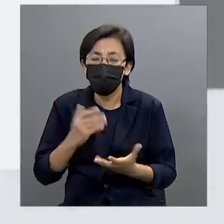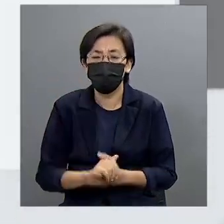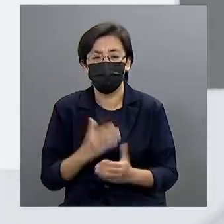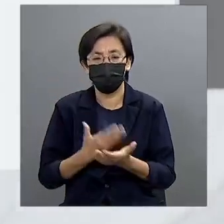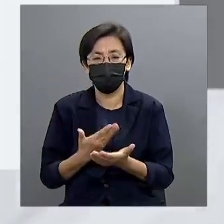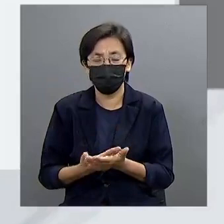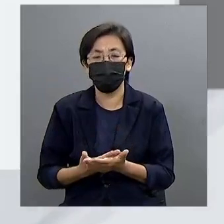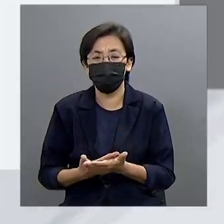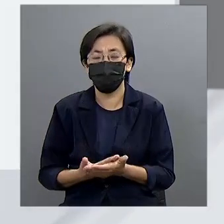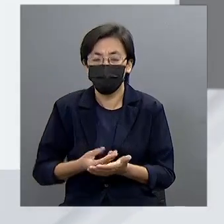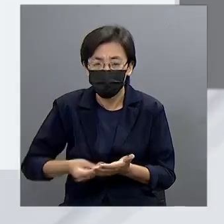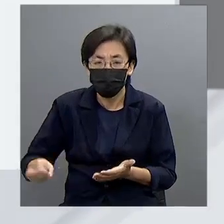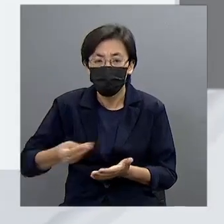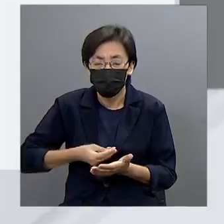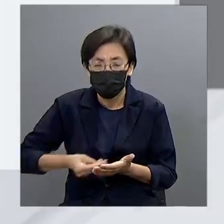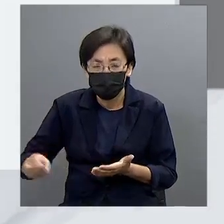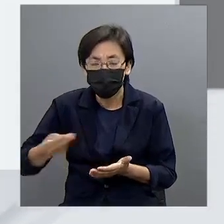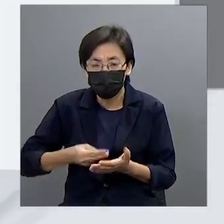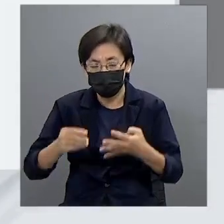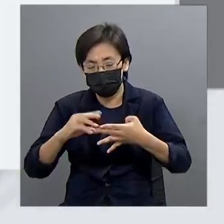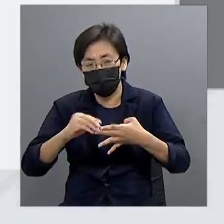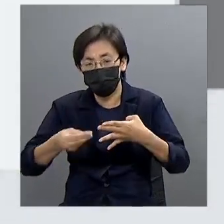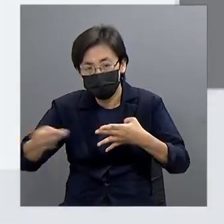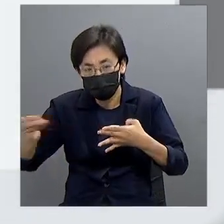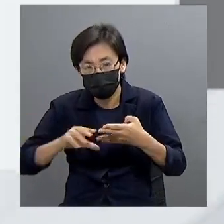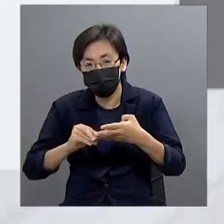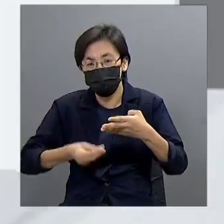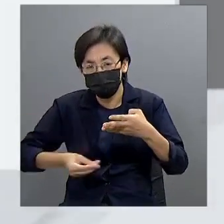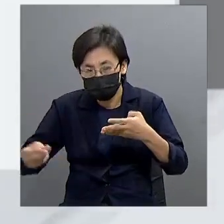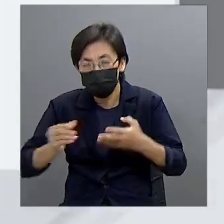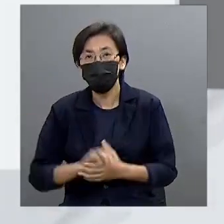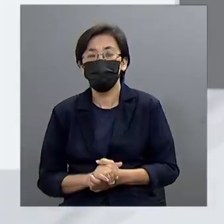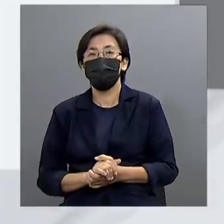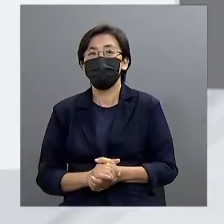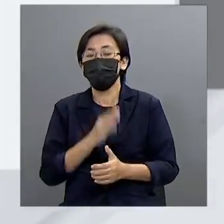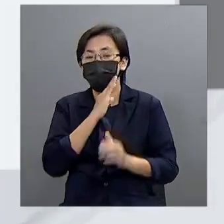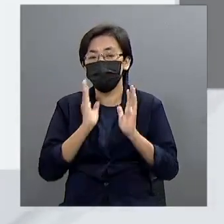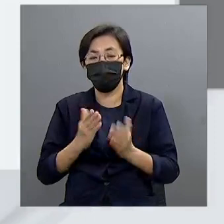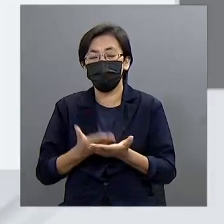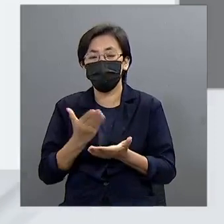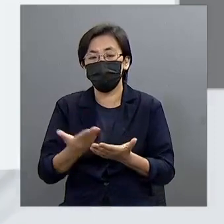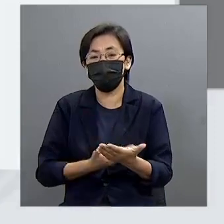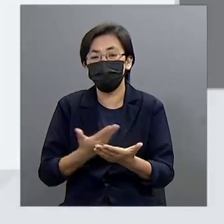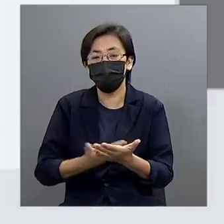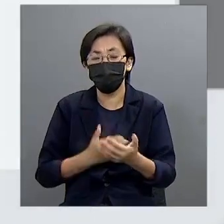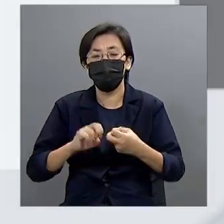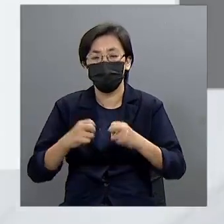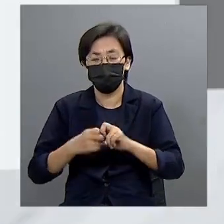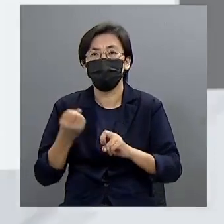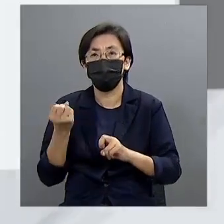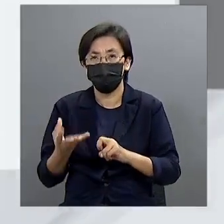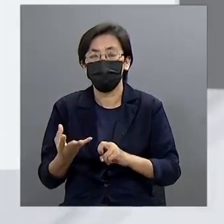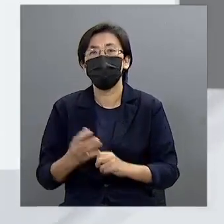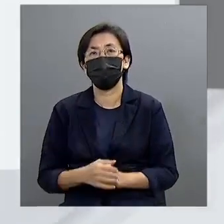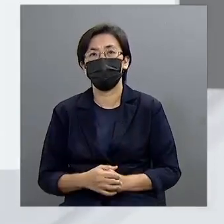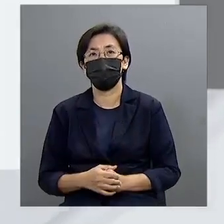ครัวกันทุกงวดทุกงวดแต่ถ้าดูจากสัดส่วนคนที่เล่นสลากกินแบ่งรัฐบาลเนี่ยน่าจะเป็นปัญหากันมากที่สุดนะคะดังนั้นใน